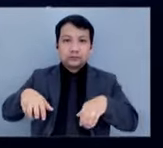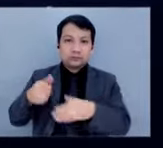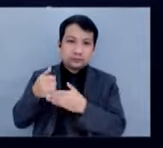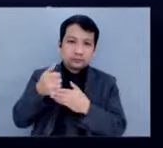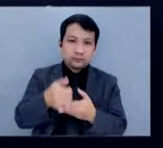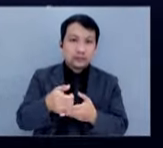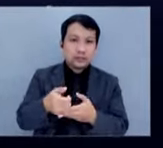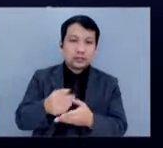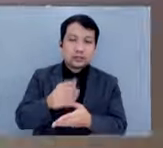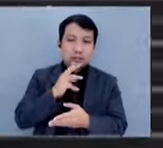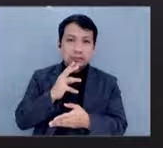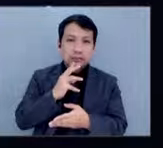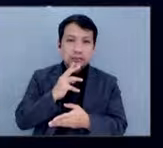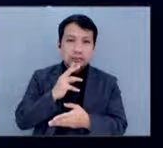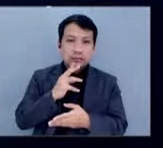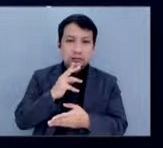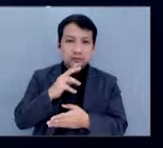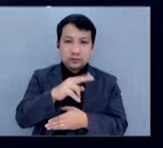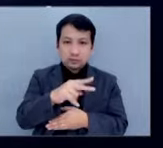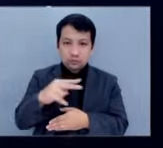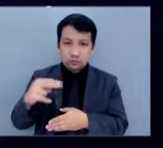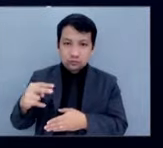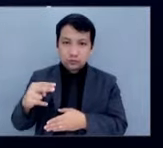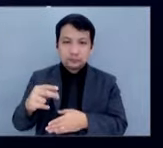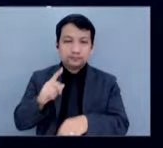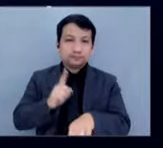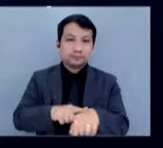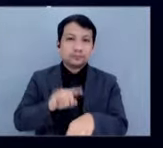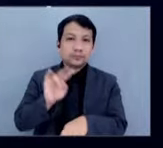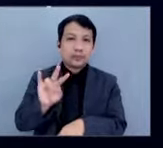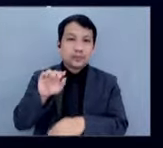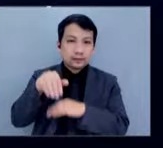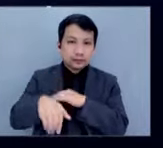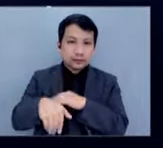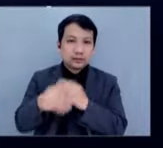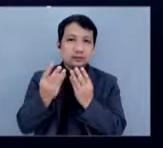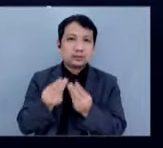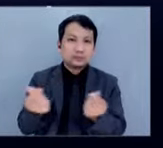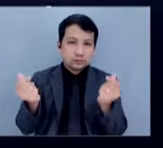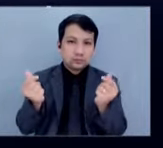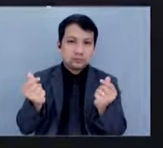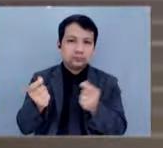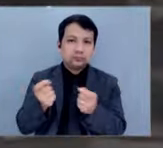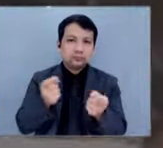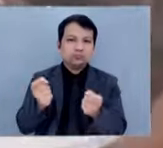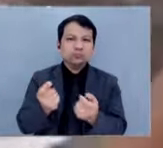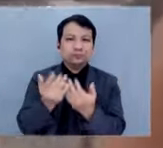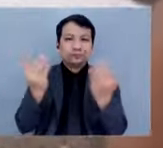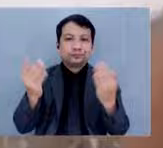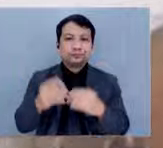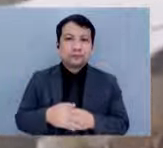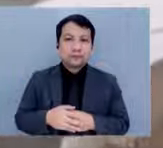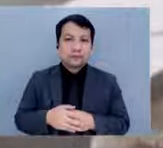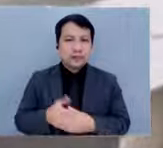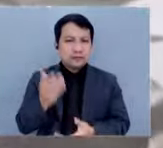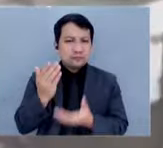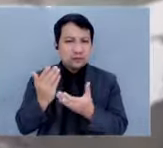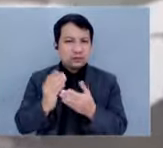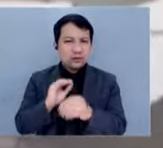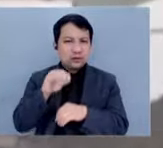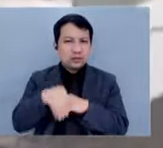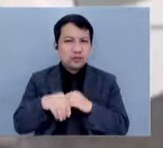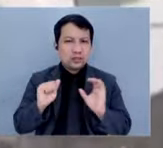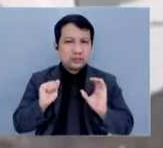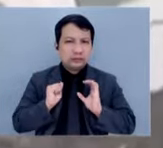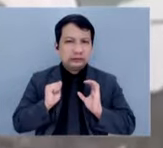na ng tubig sa mga swimming pool. Pasado alas 7 ng gabi nang ideklarang under control ang sunog. Posibleng nag-overheat ng aircon daw